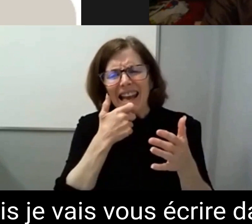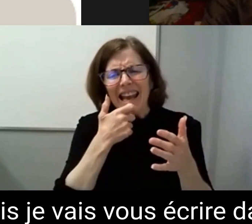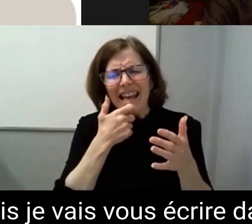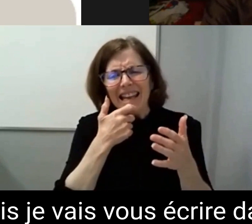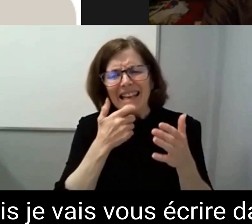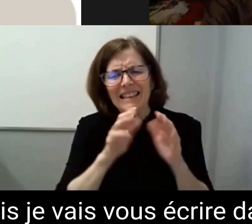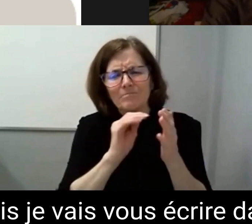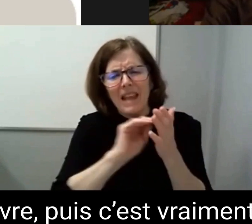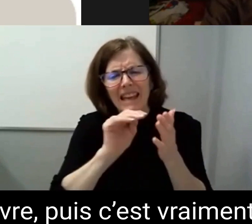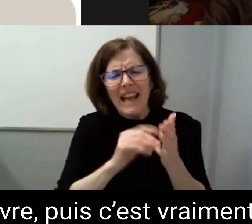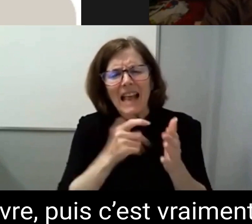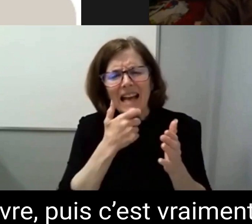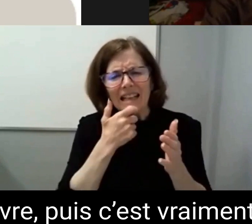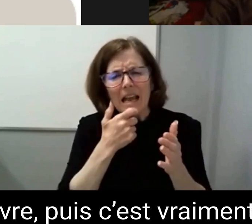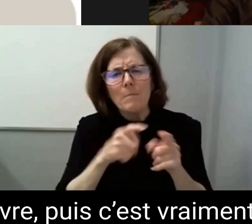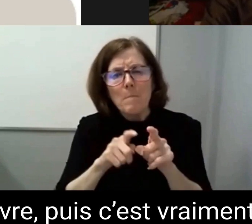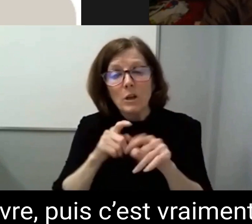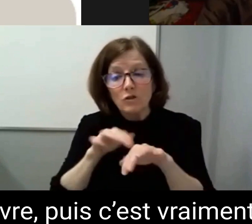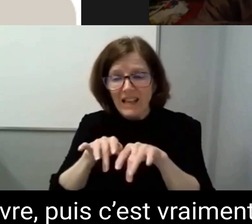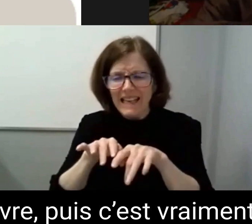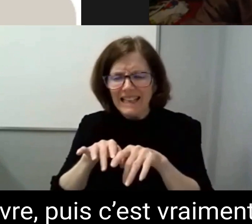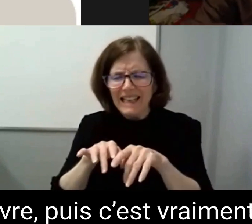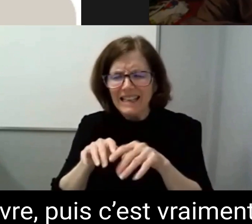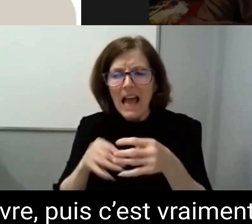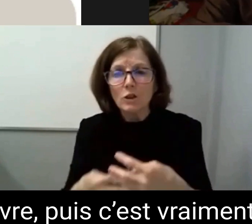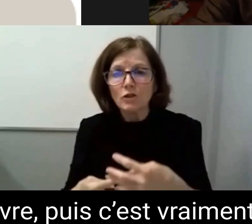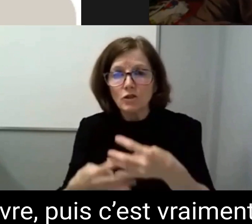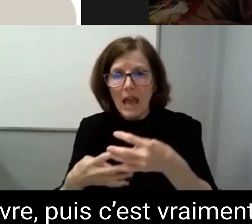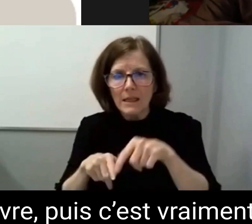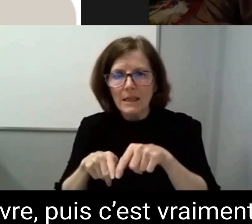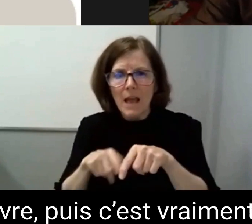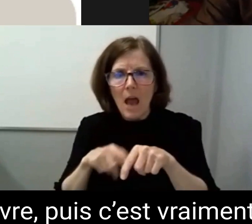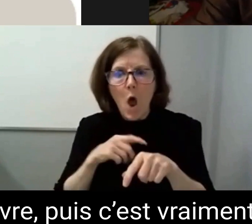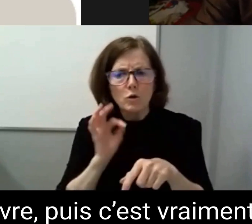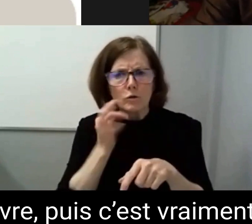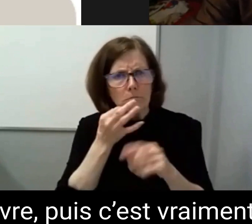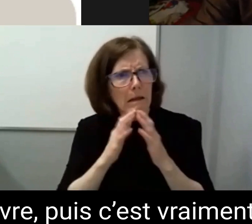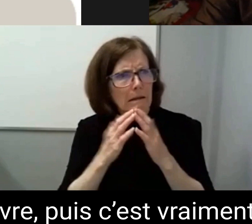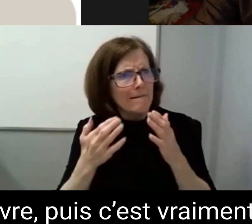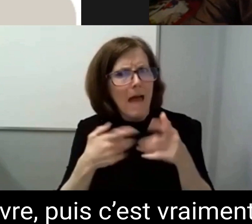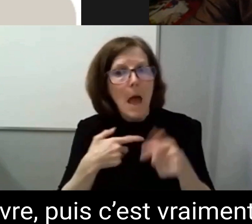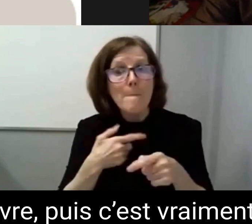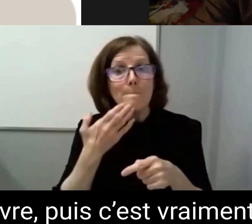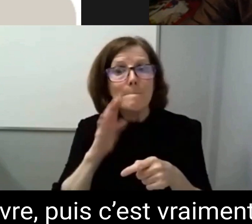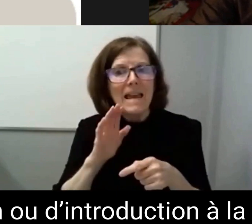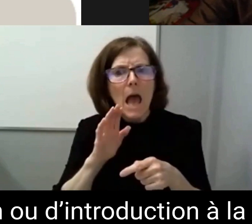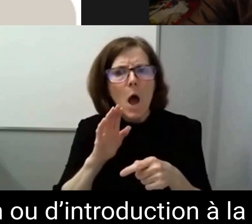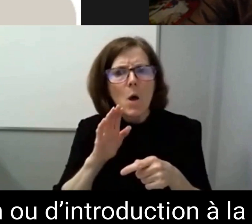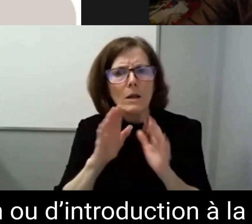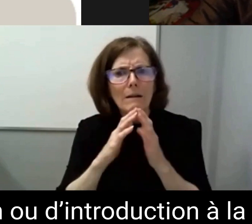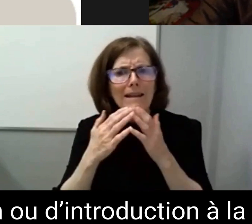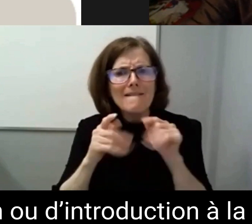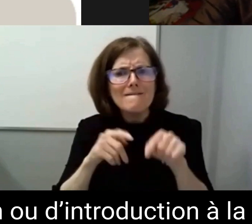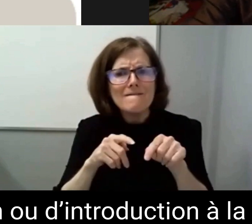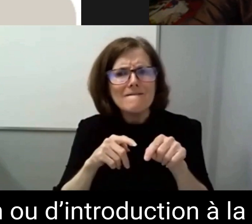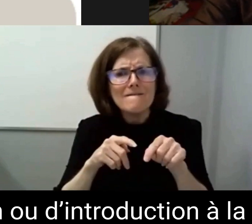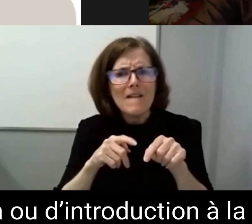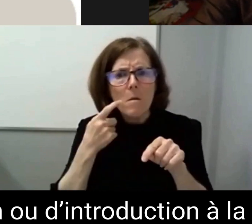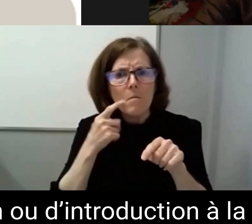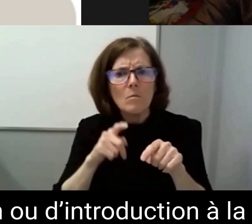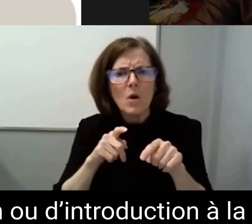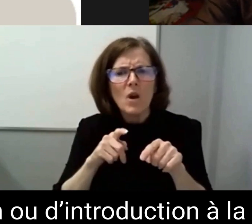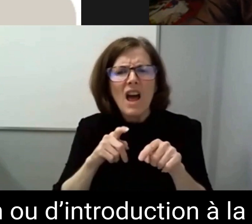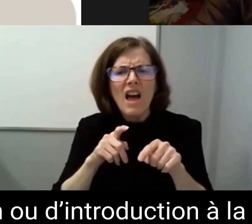dans le petit chat. C'est un super livre. Puis c'est vraiment le meilleur ouvrage de vulgarisation